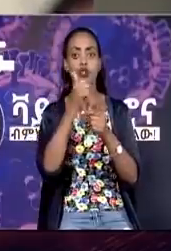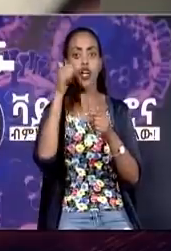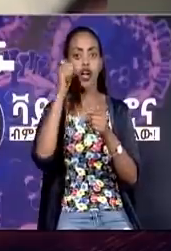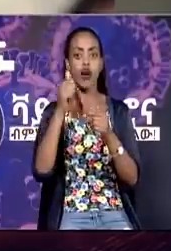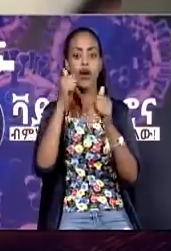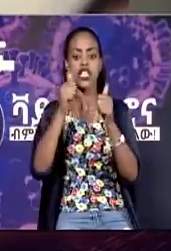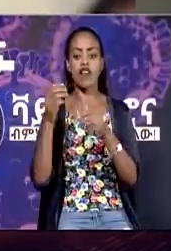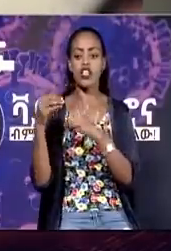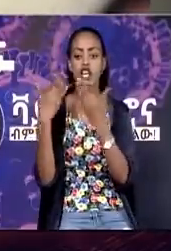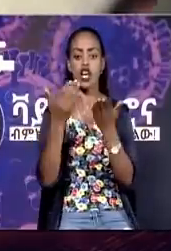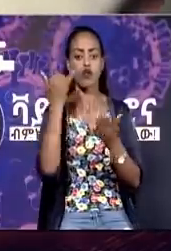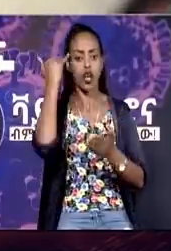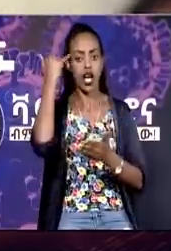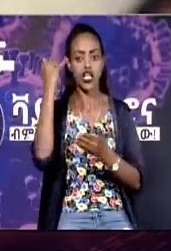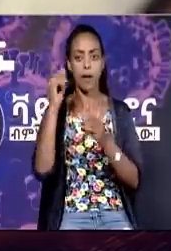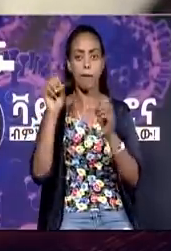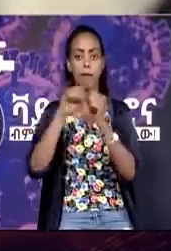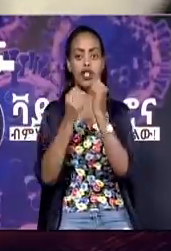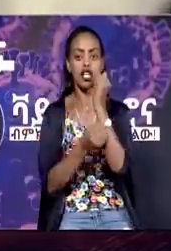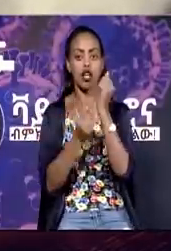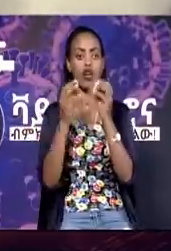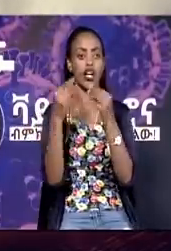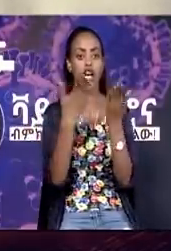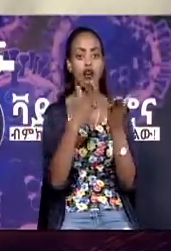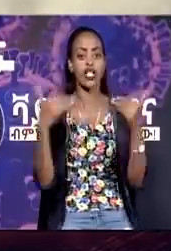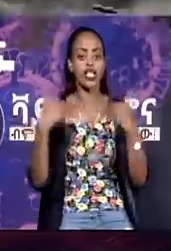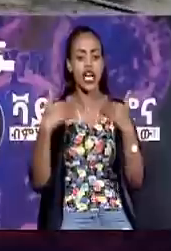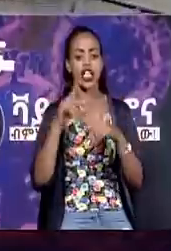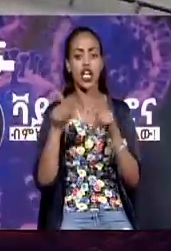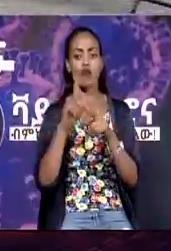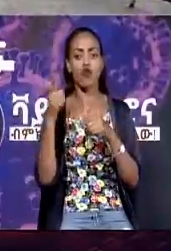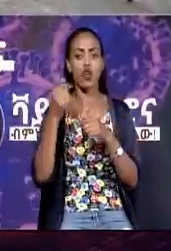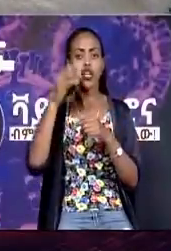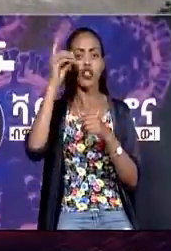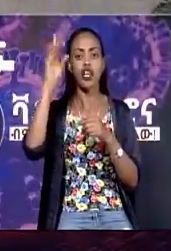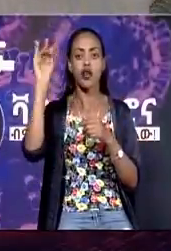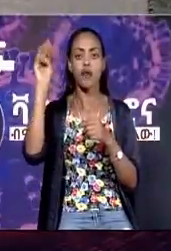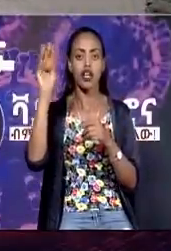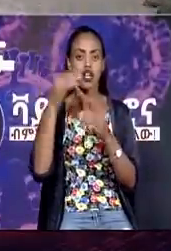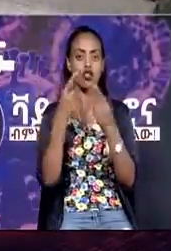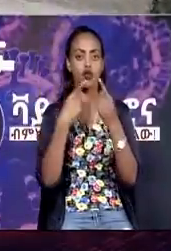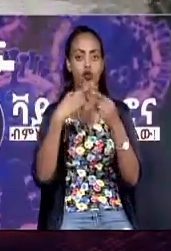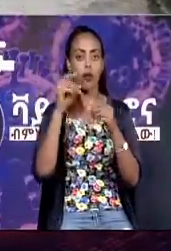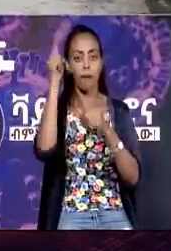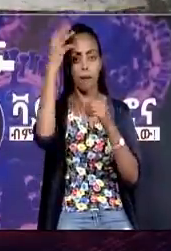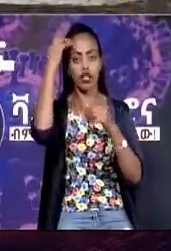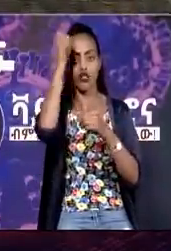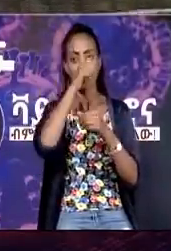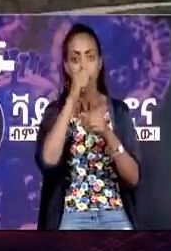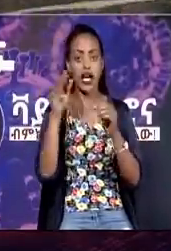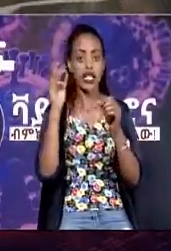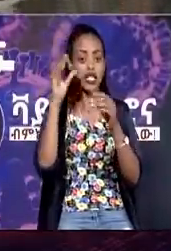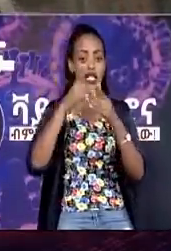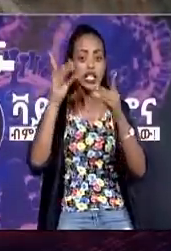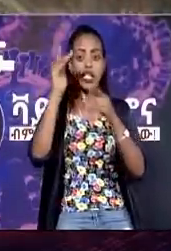ኣበባ ዝቐርብ ዘሎ ሓሳብ መሰረታዊ ቀረብ ማይ ከየስእነን ስጋኣት ከም ዝኾነን ዴይሊ ሜል ፀብፂብ እዩ። መንግስቲ ኢትዮጵያ እቲ ግድብ ንምምላእ ዝኾነ